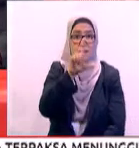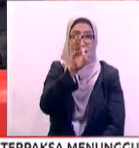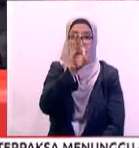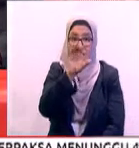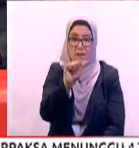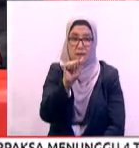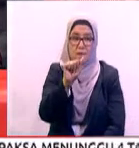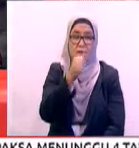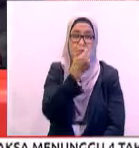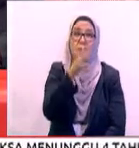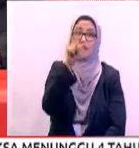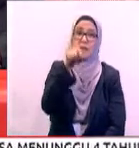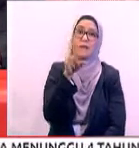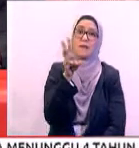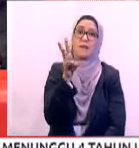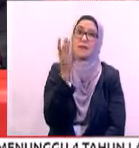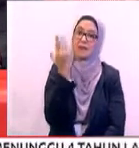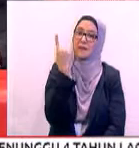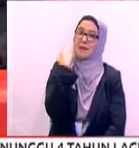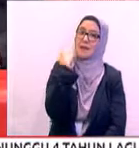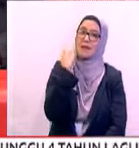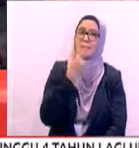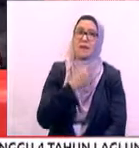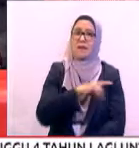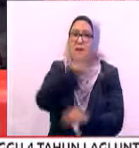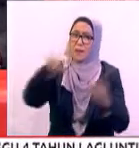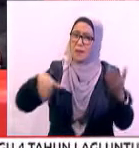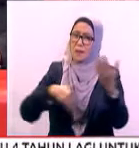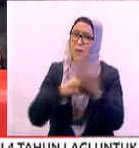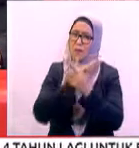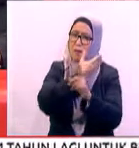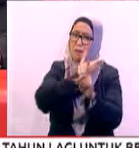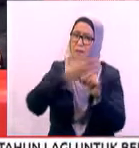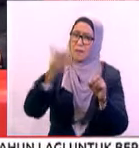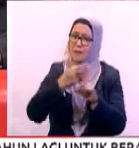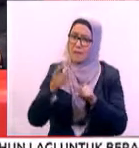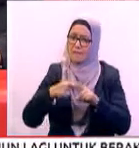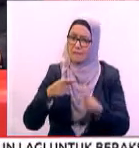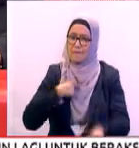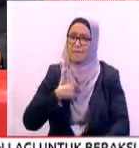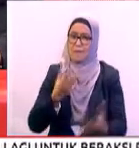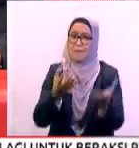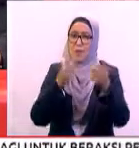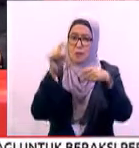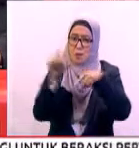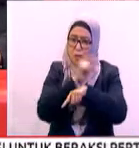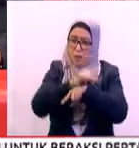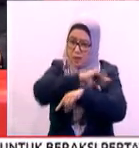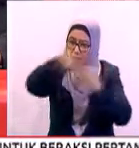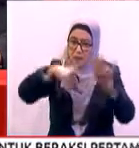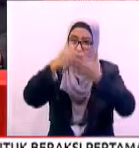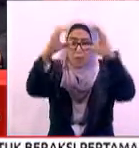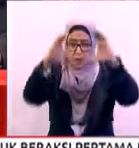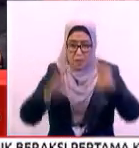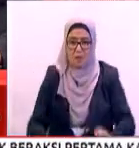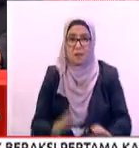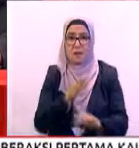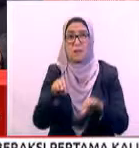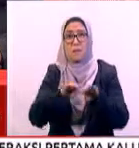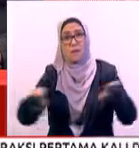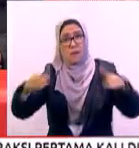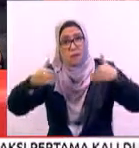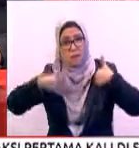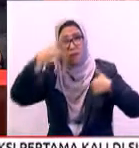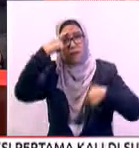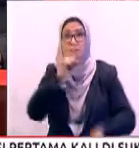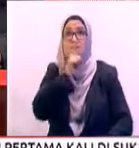13 Jun lalu. Kesemua yang dipecat bertekad menggunakan segala kaedah dan platform yang ada bagi memastikan nasib mereka